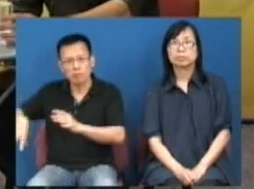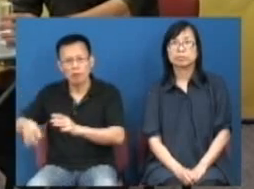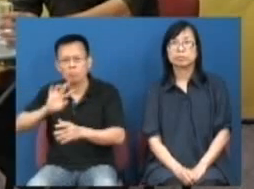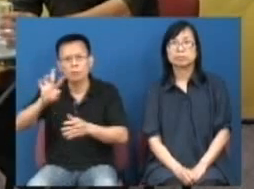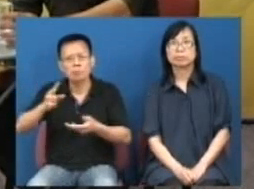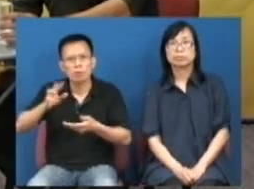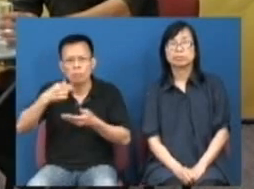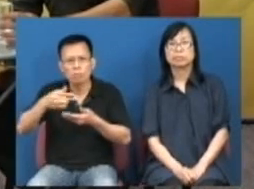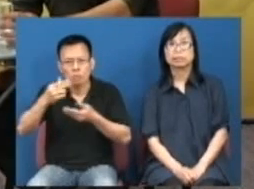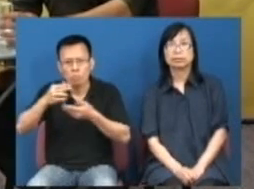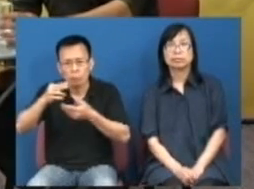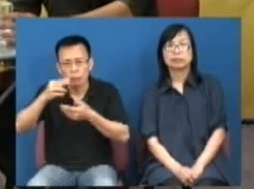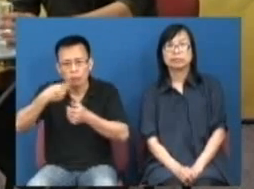我啊？